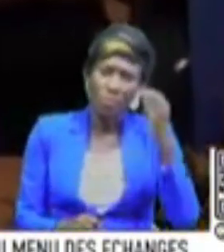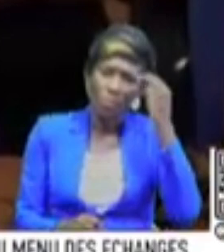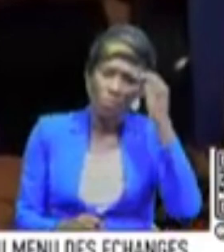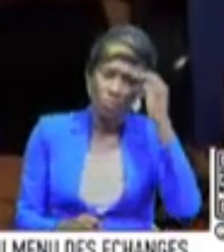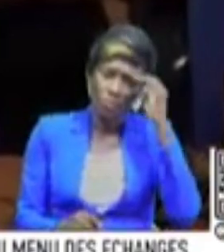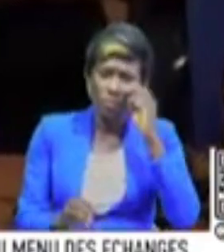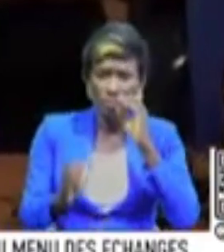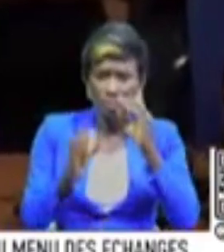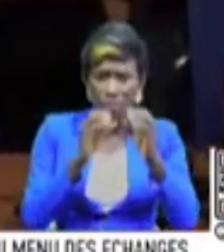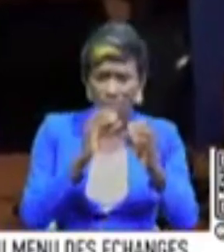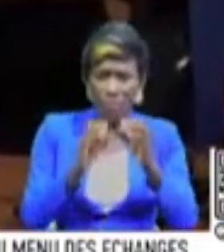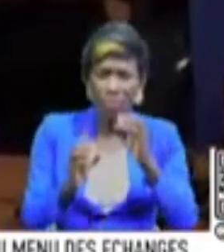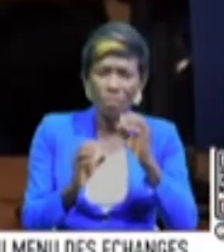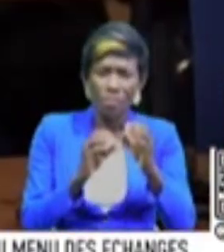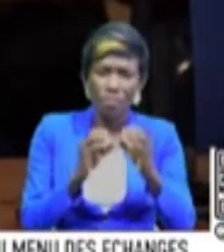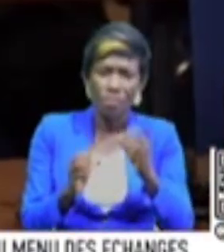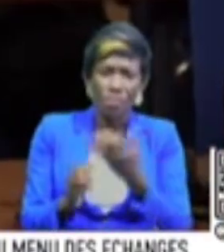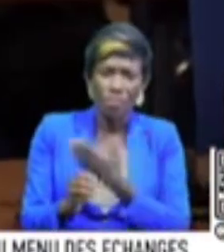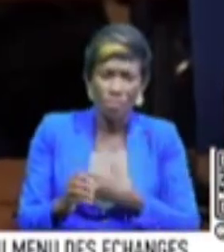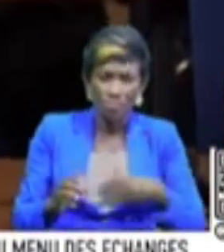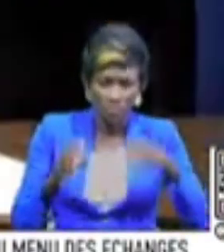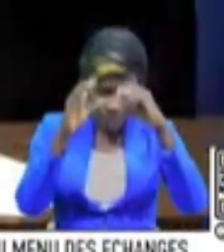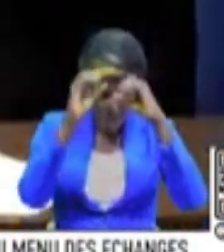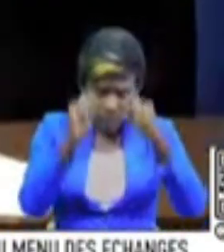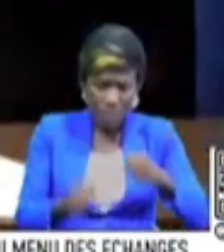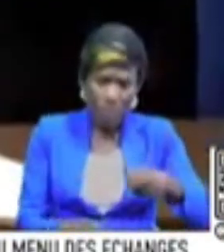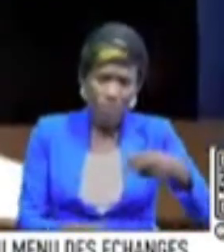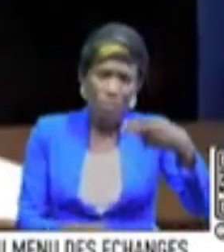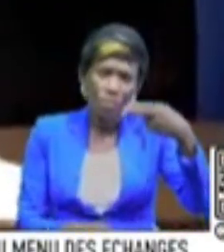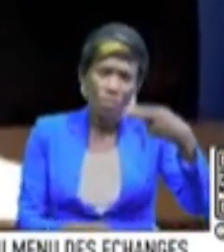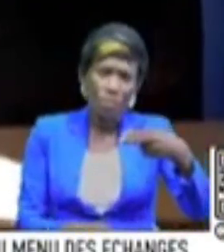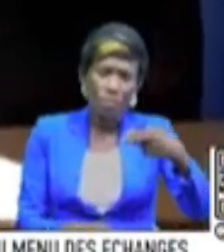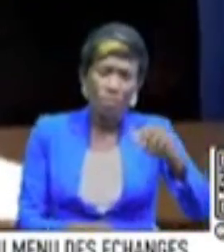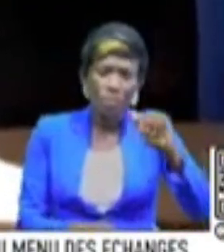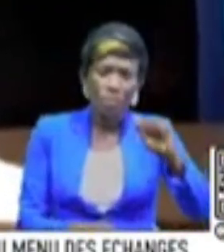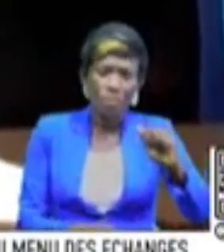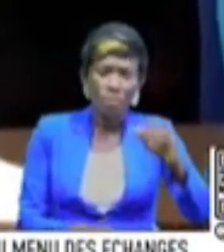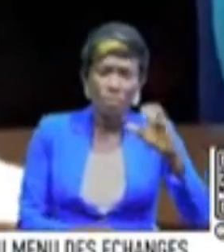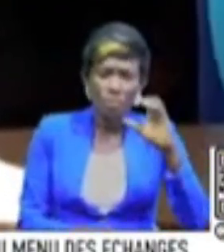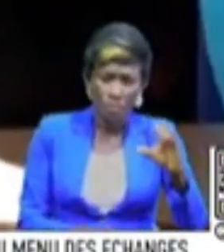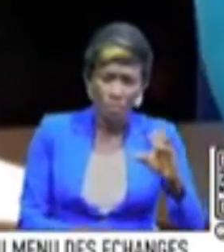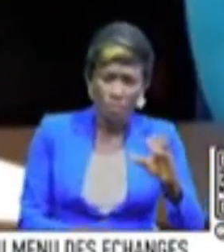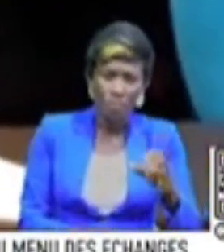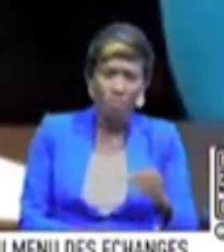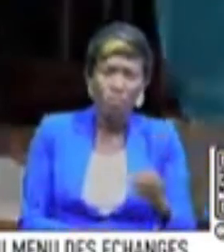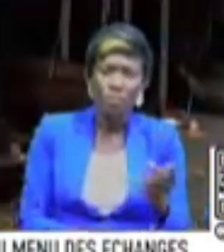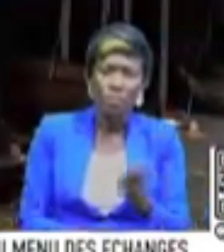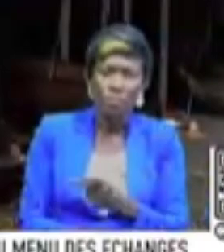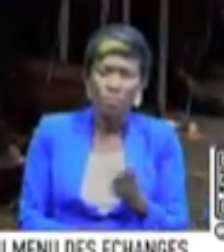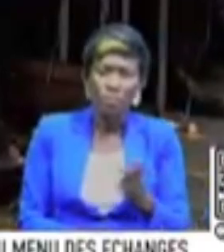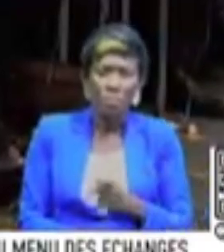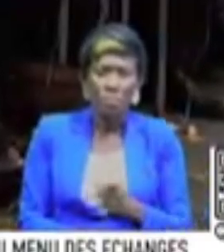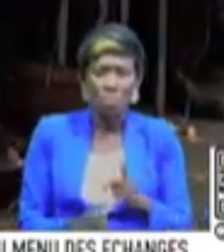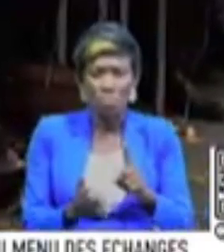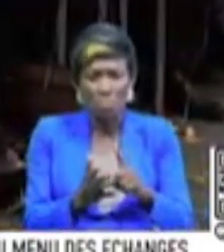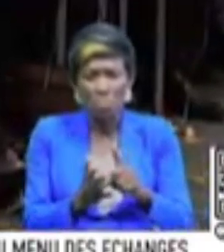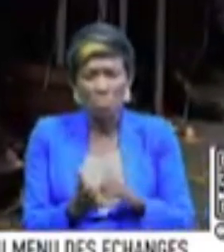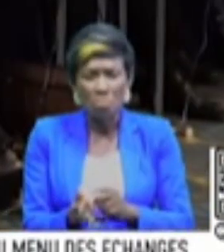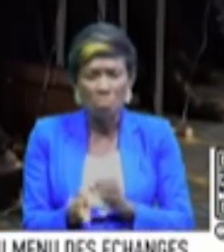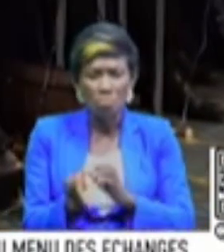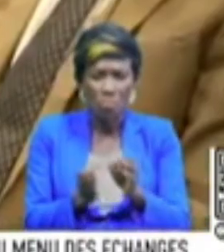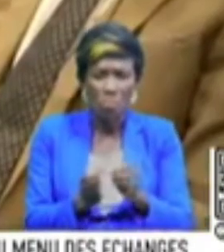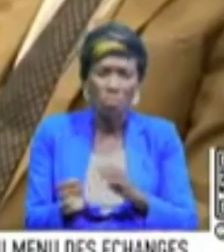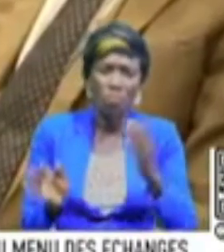médias, Laurence Ndong, et le président de la Haute Autorité de la Communication, Germain Goyo-Moussavou, ont présenté